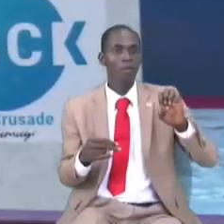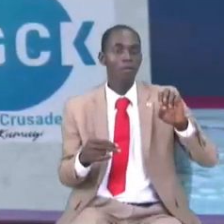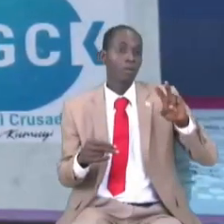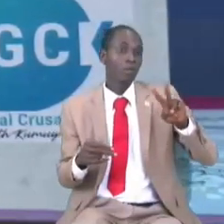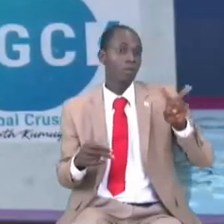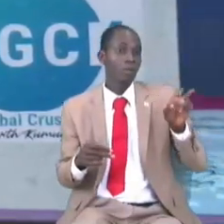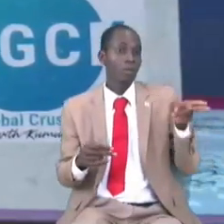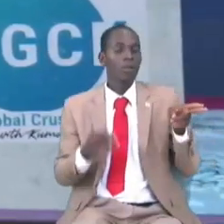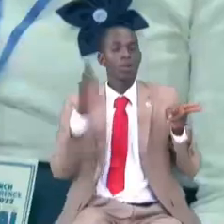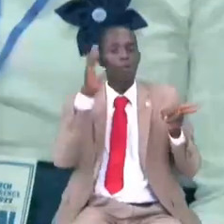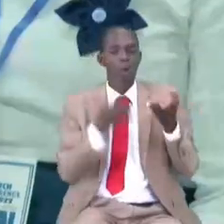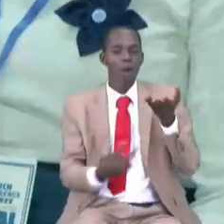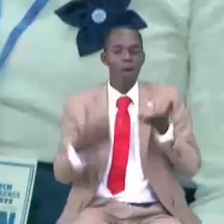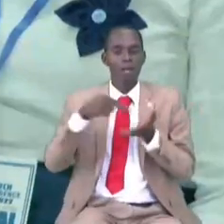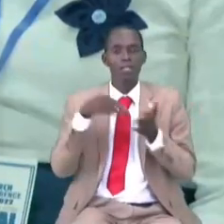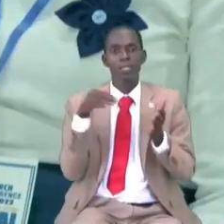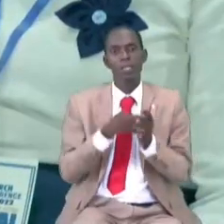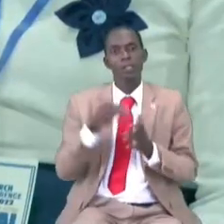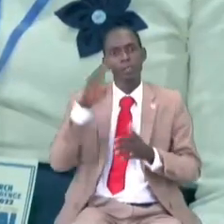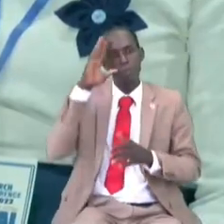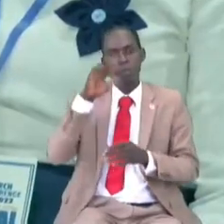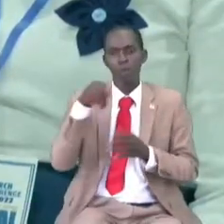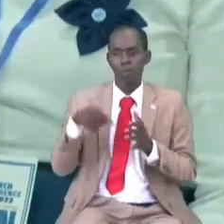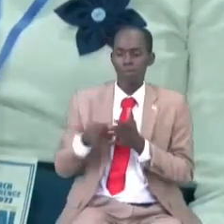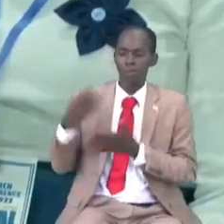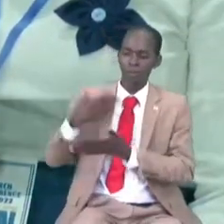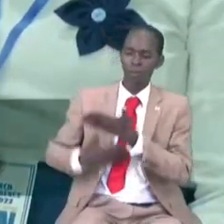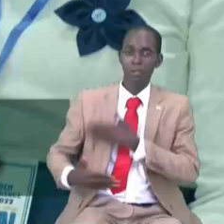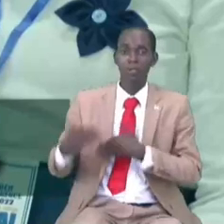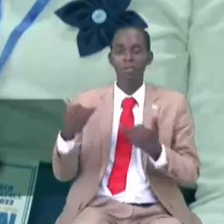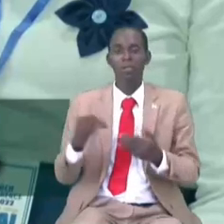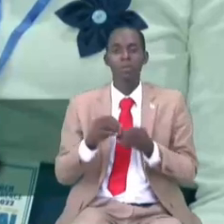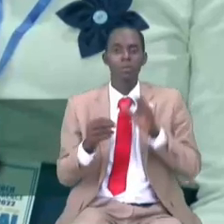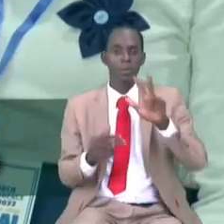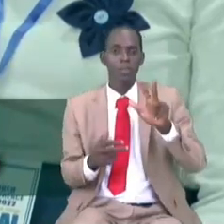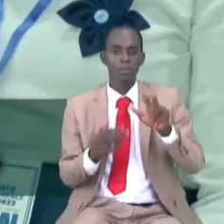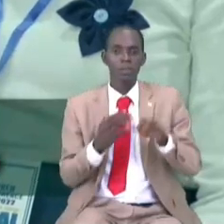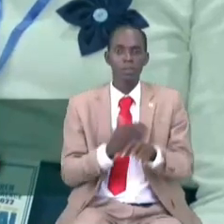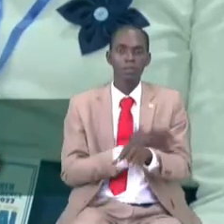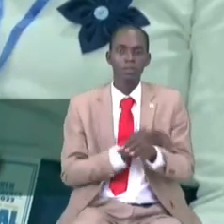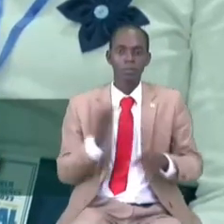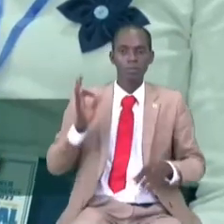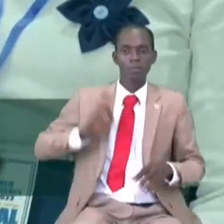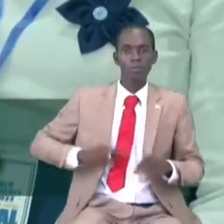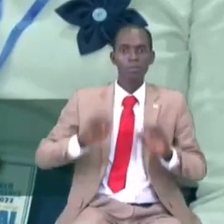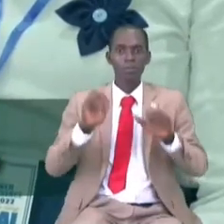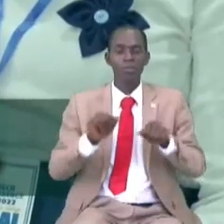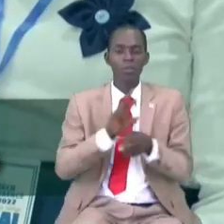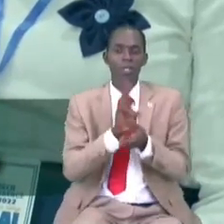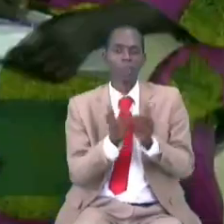élément, dans le deuxième point, la repentance profitable et la supplication devant